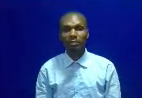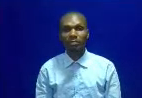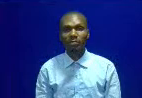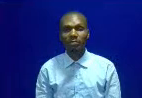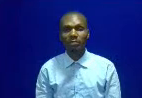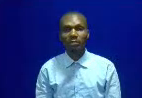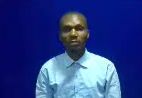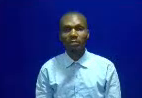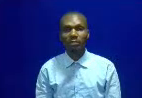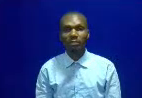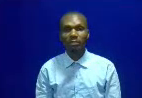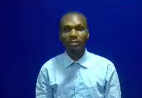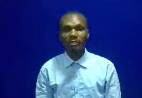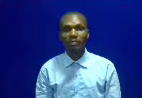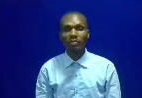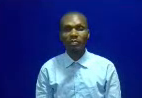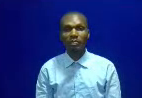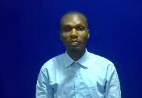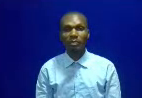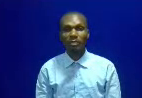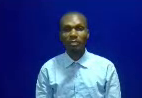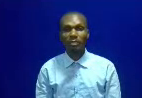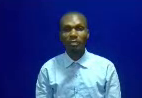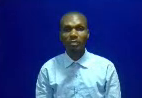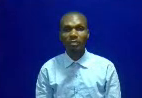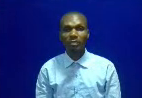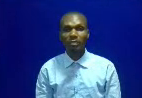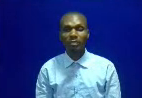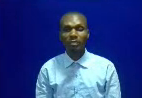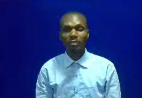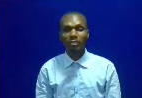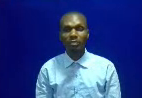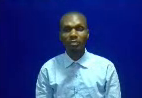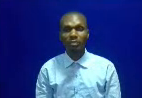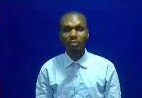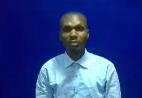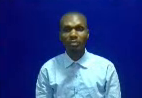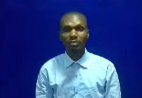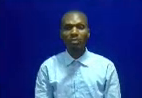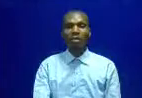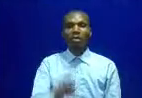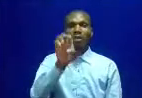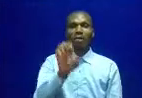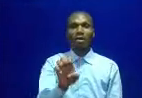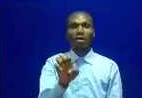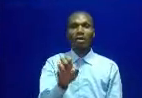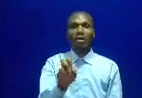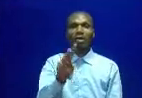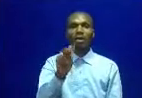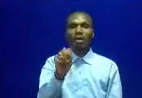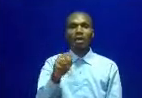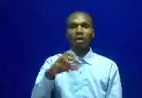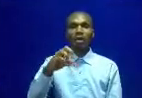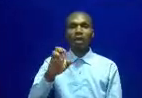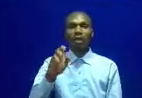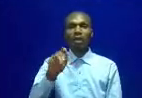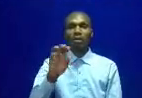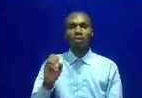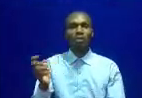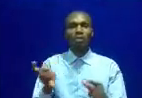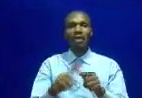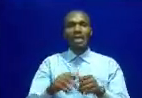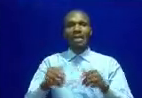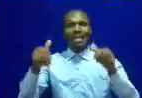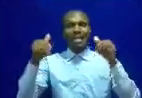ikiranu. Aba menyebe sublocation ya bunyaiguba ego toka eke nyoroki engoto nigo babo kera engana yogo